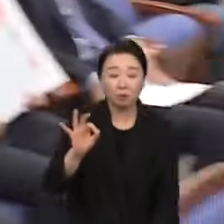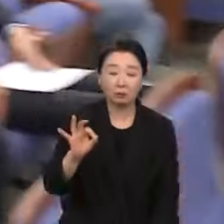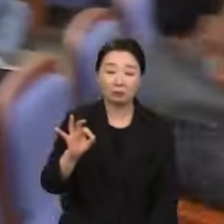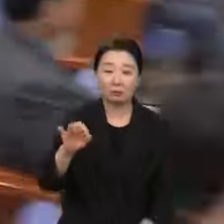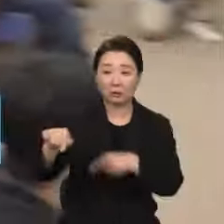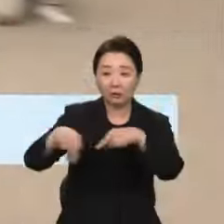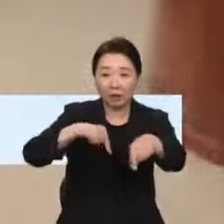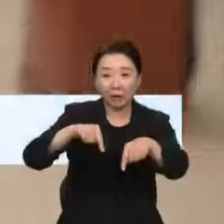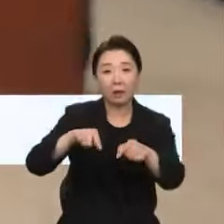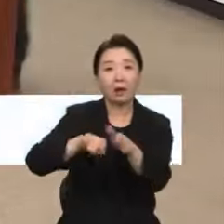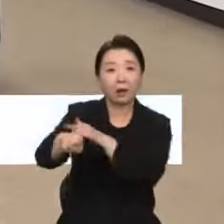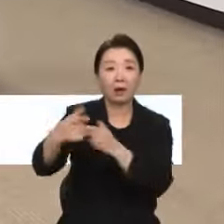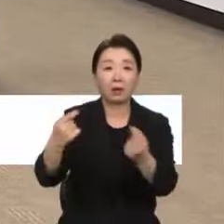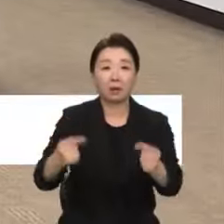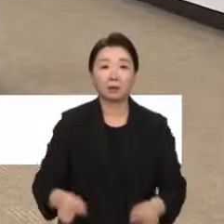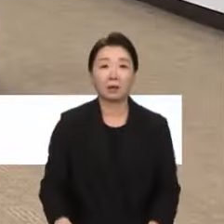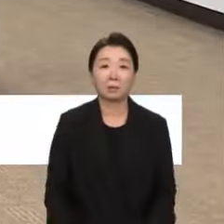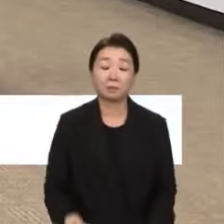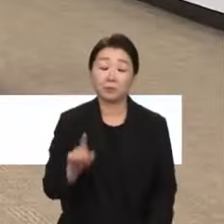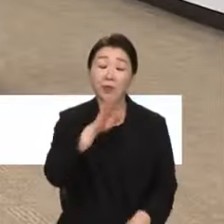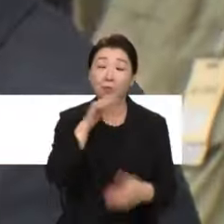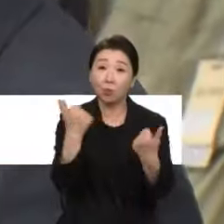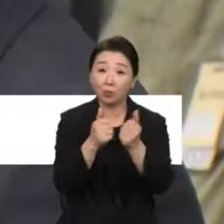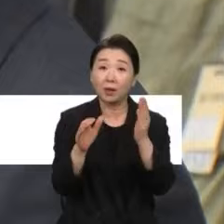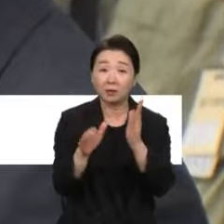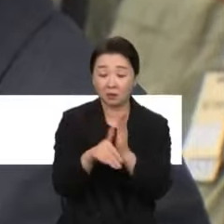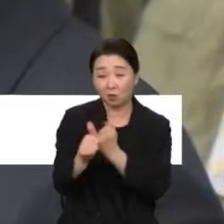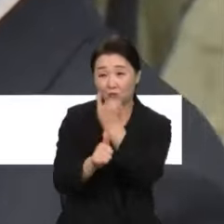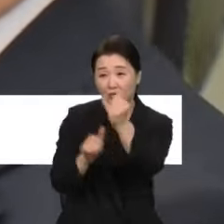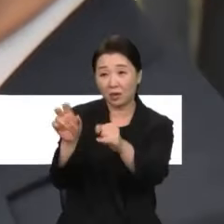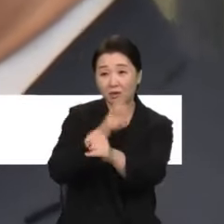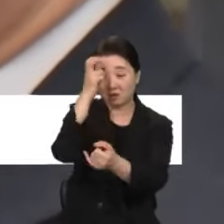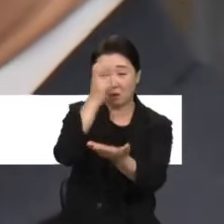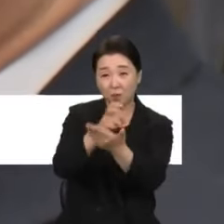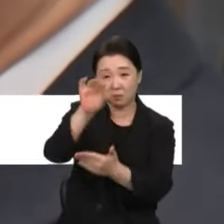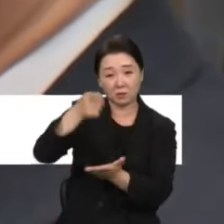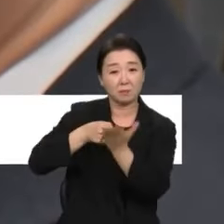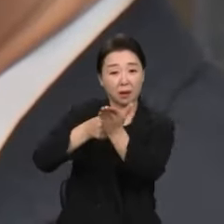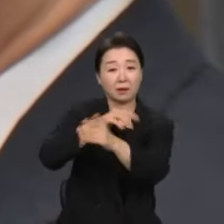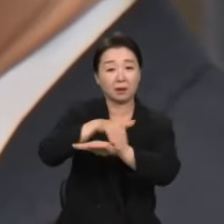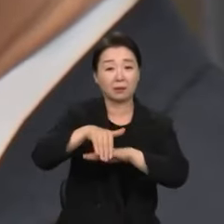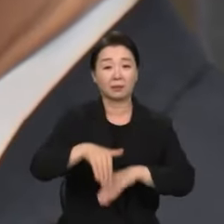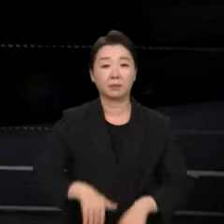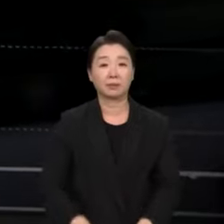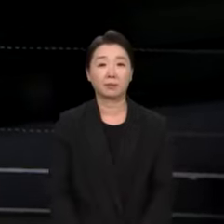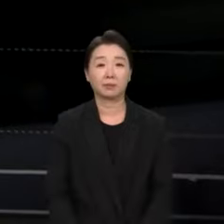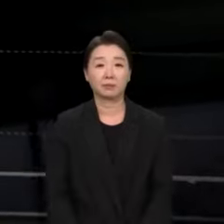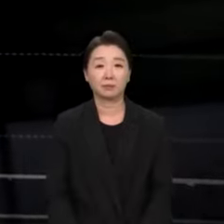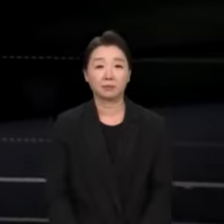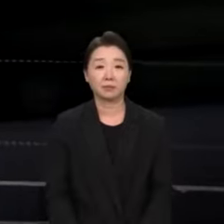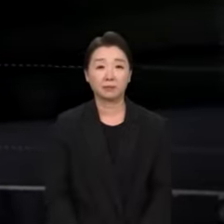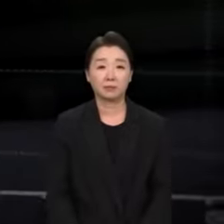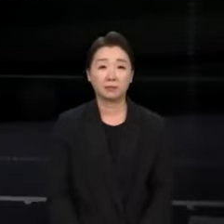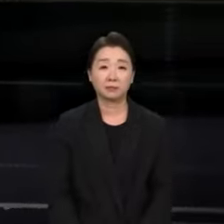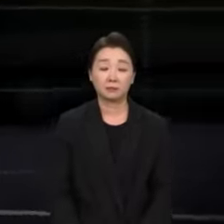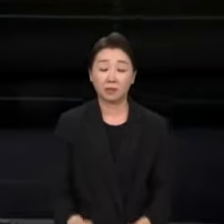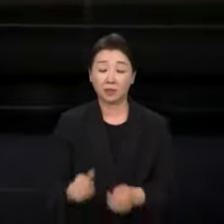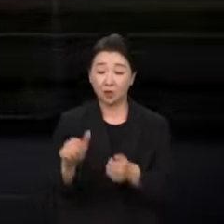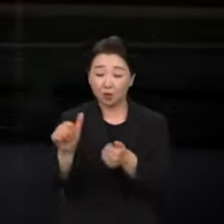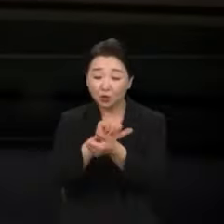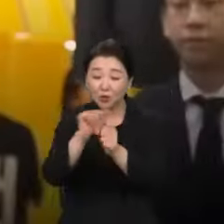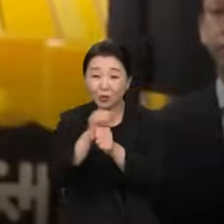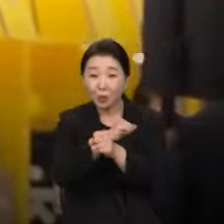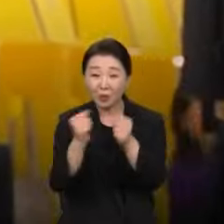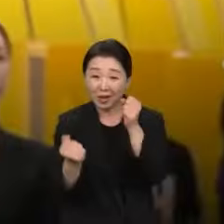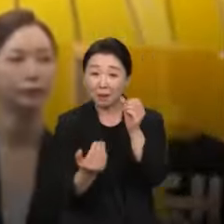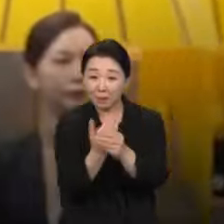민주당은 내일 국회 본회의를 열고 김건희 특검법을 최우선순위로 상정하겠다는 방침입니다. 도이치모터스 주가 조작